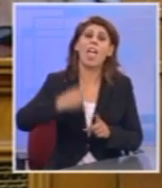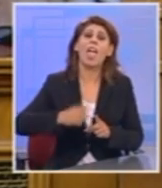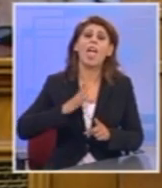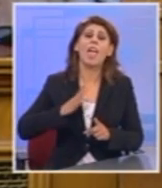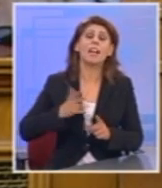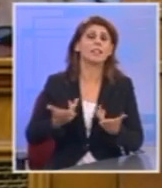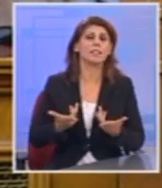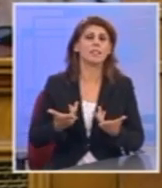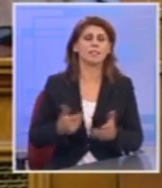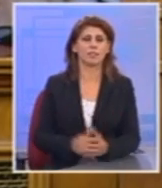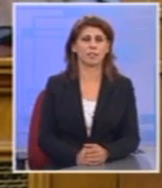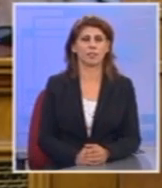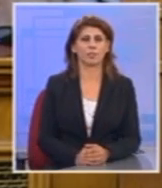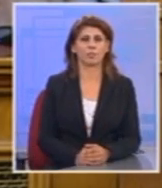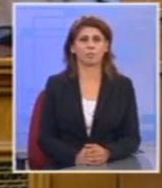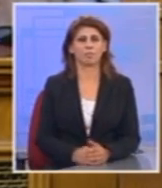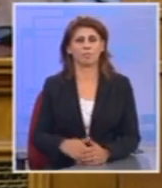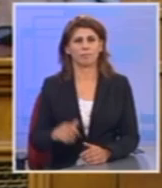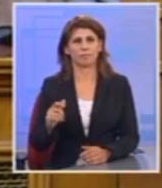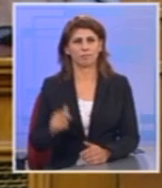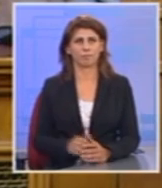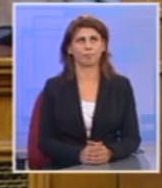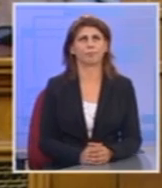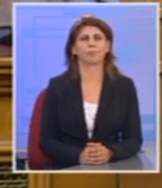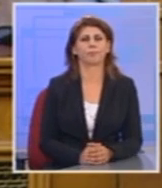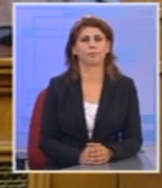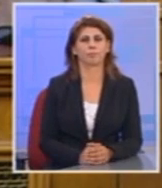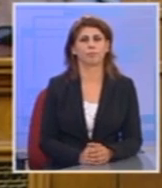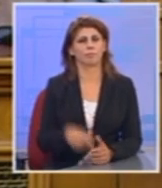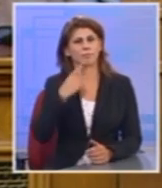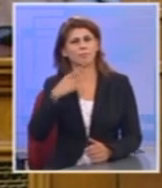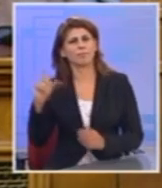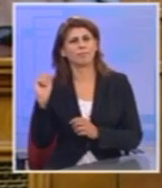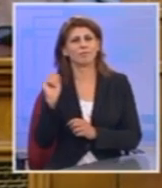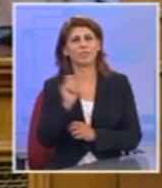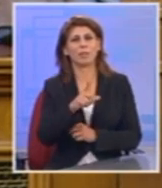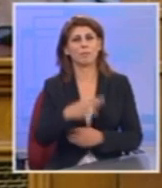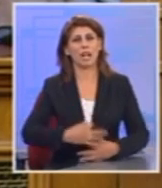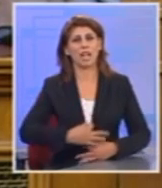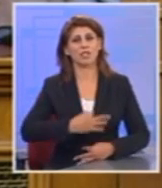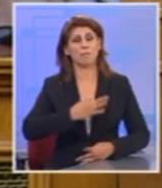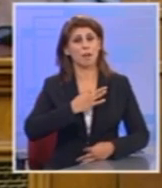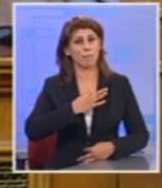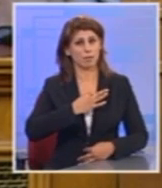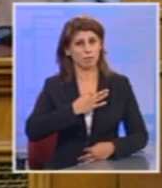που αποστέλλουν συ μήνυμα αξιοπρεπείς